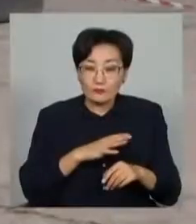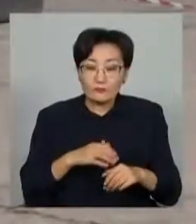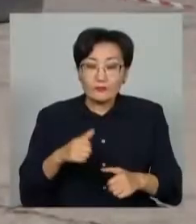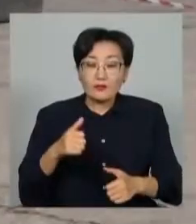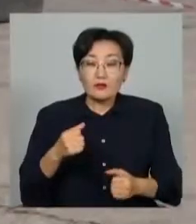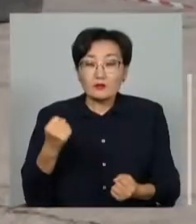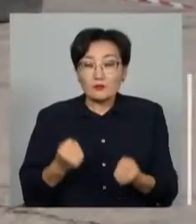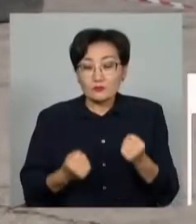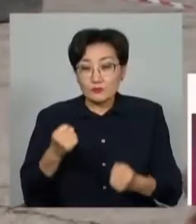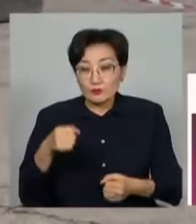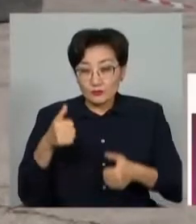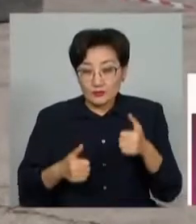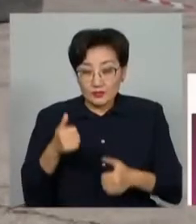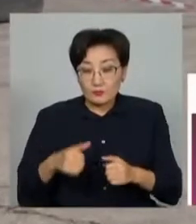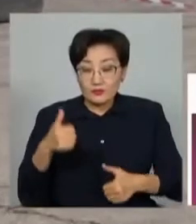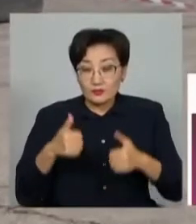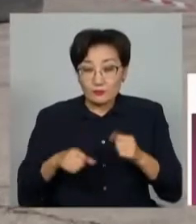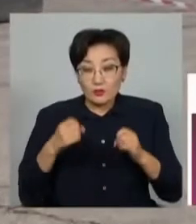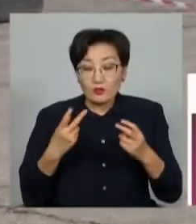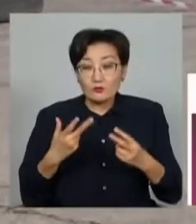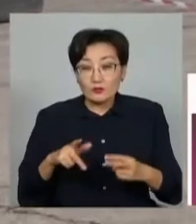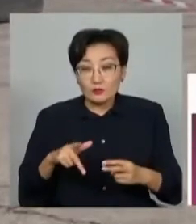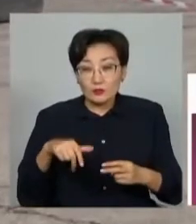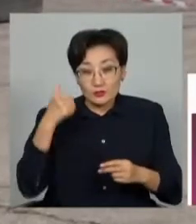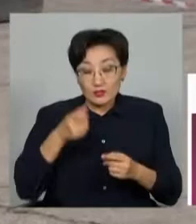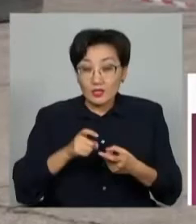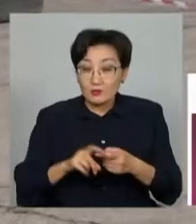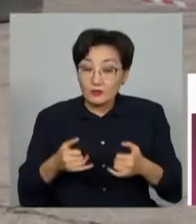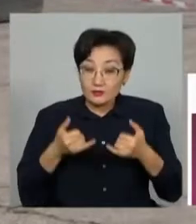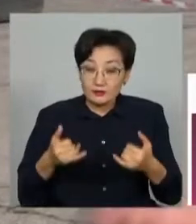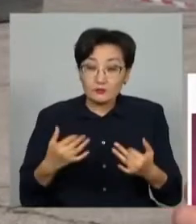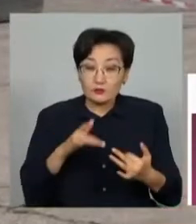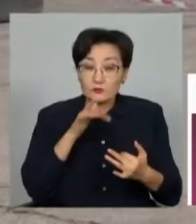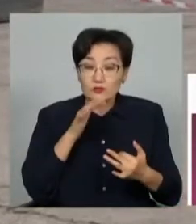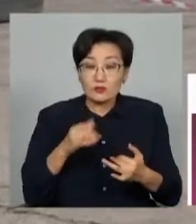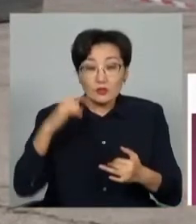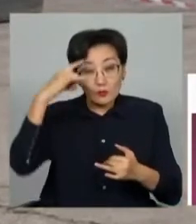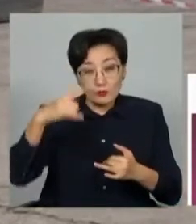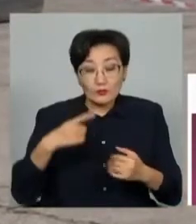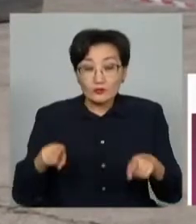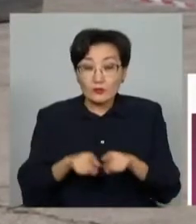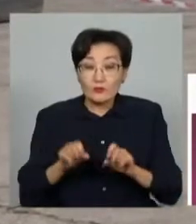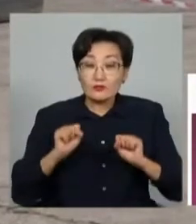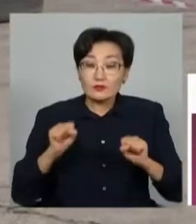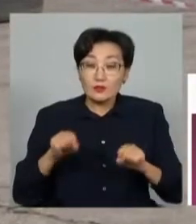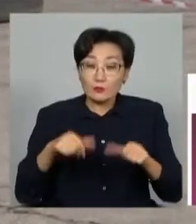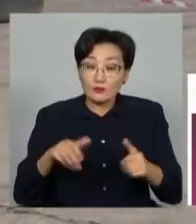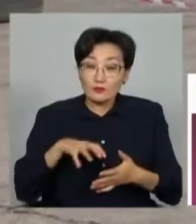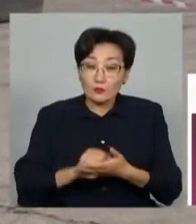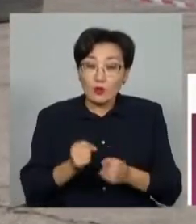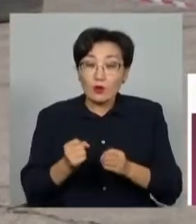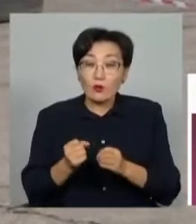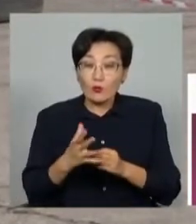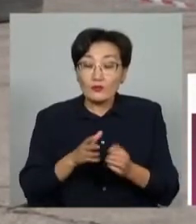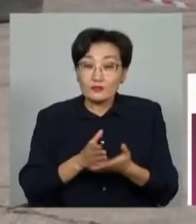Автобиатлон приурочен. Автобиатлон жарысын тәуелсіздігіміздің 30 жылдығын арнаймыз. Қазіргі уақытта елімізде дәл осы спорт түрімен айналысатын 15